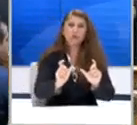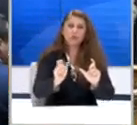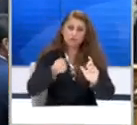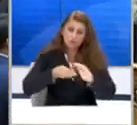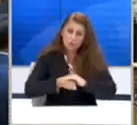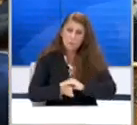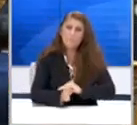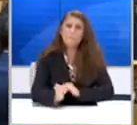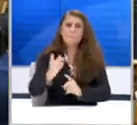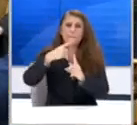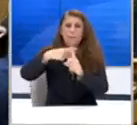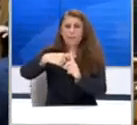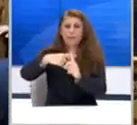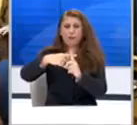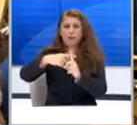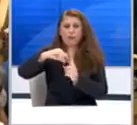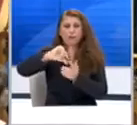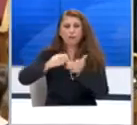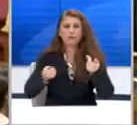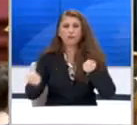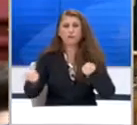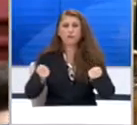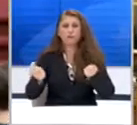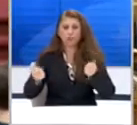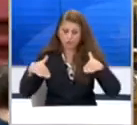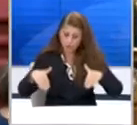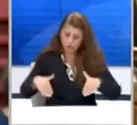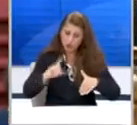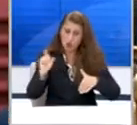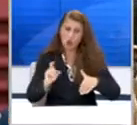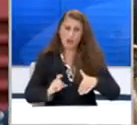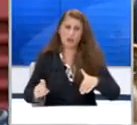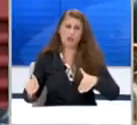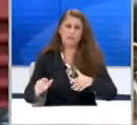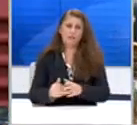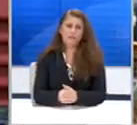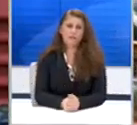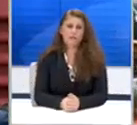φυλάτων δια του Σταυρού Σου